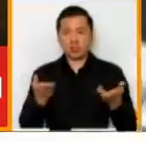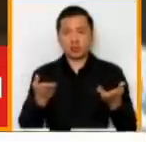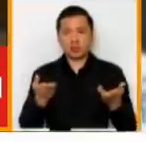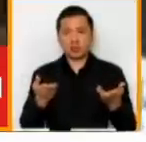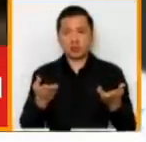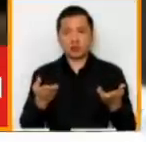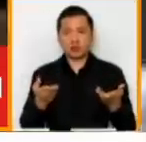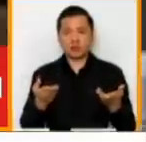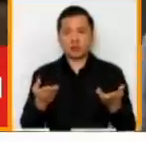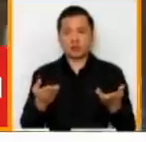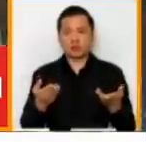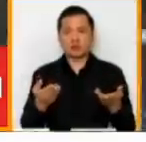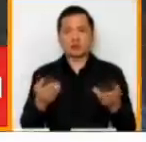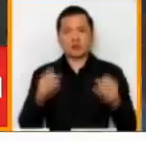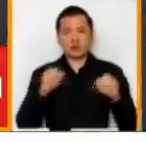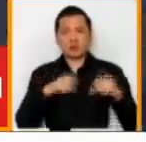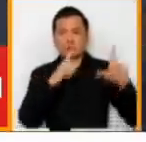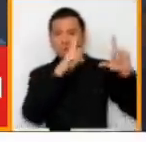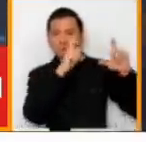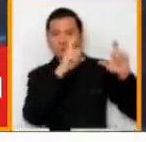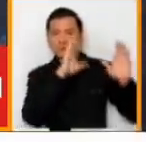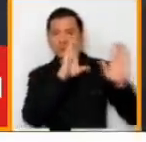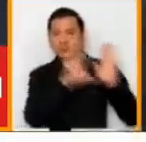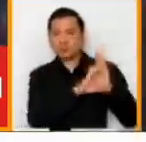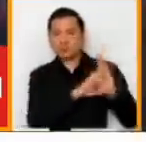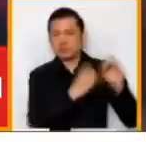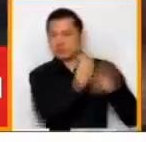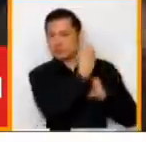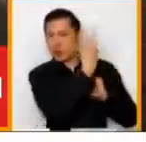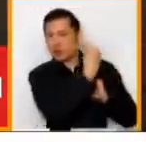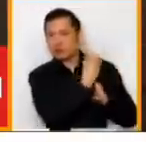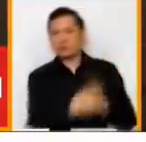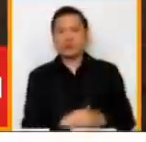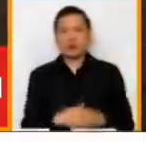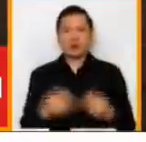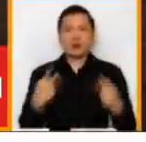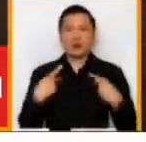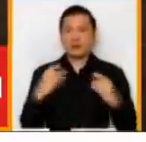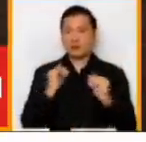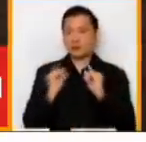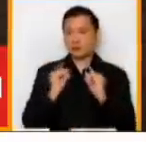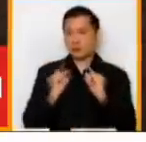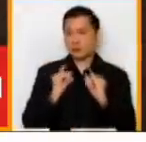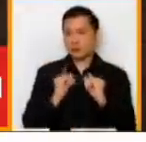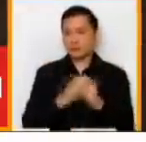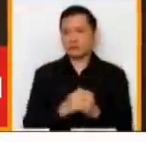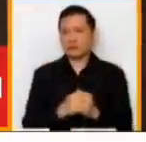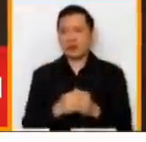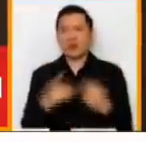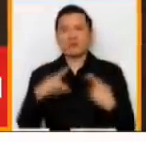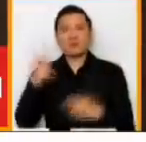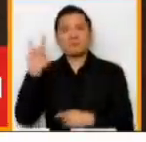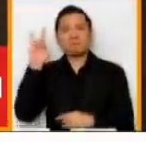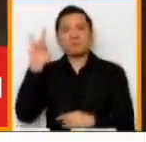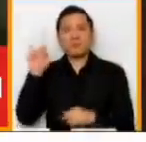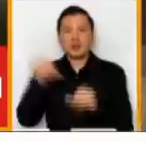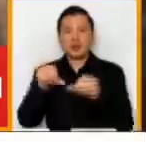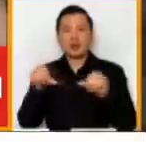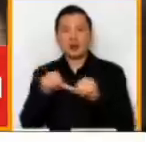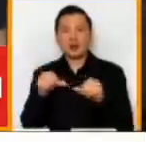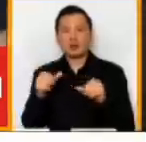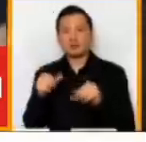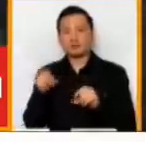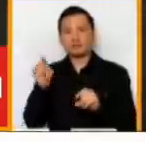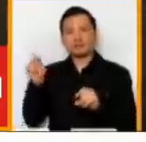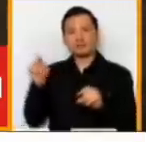sila para sa picture. At for interview naman, meron ditong hiwalay na media area sa likod ng ating